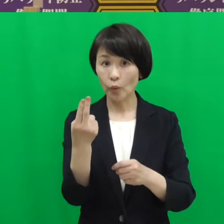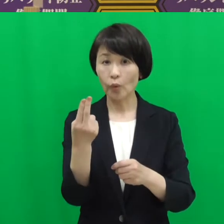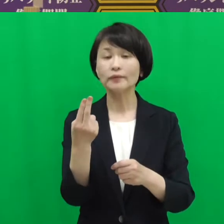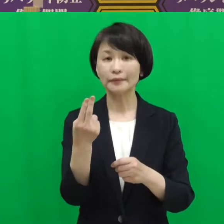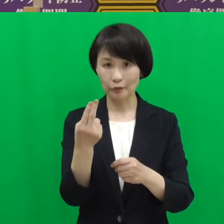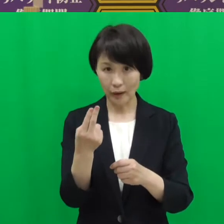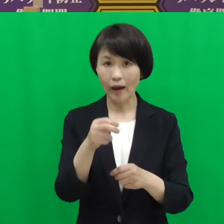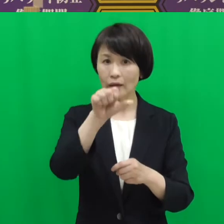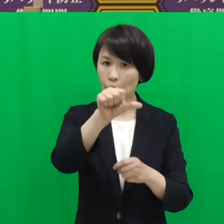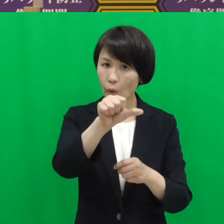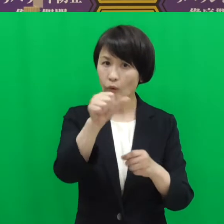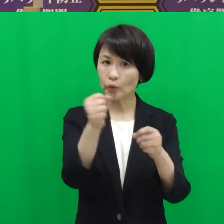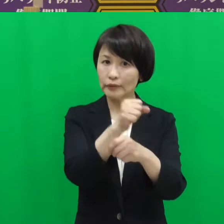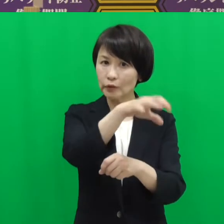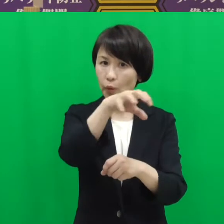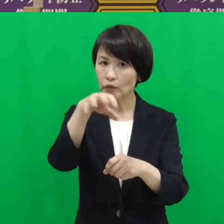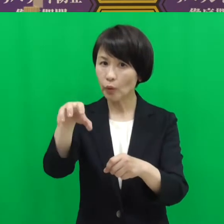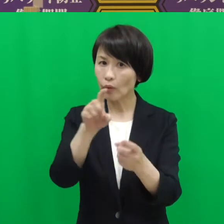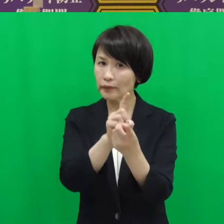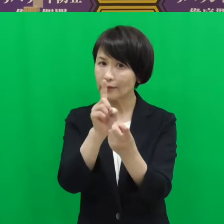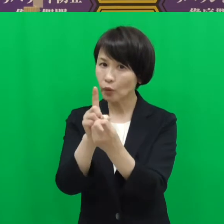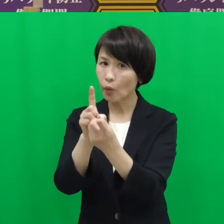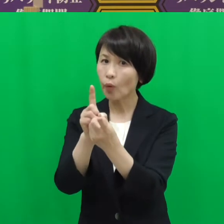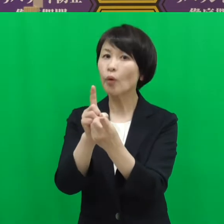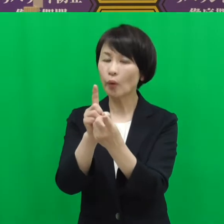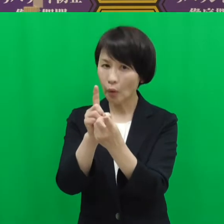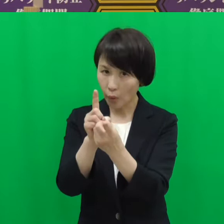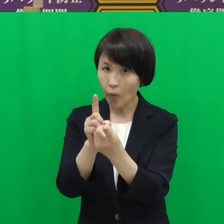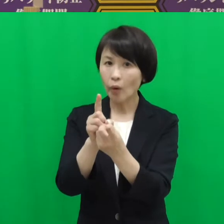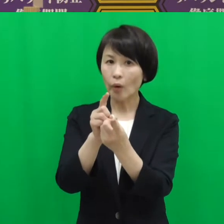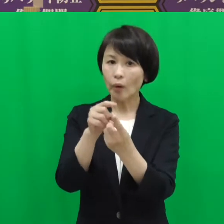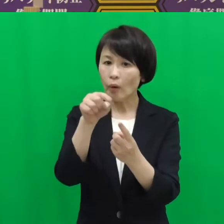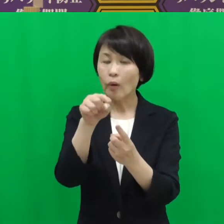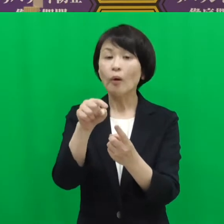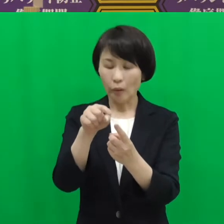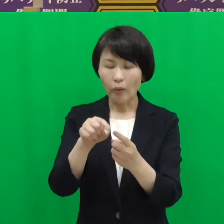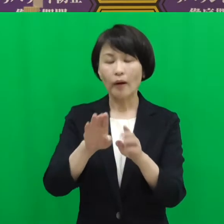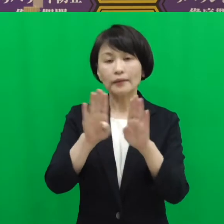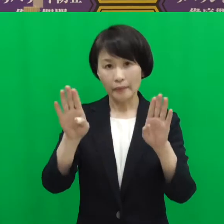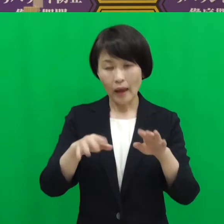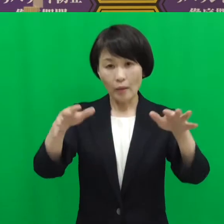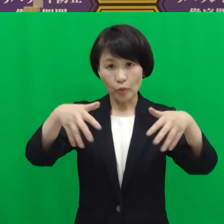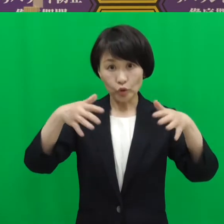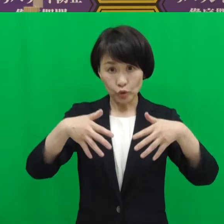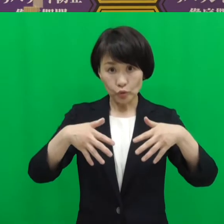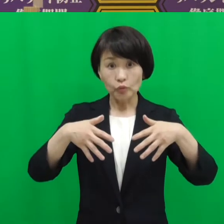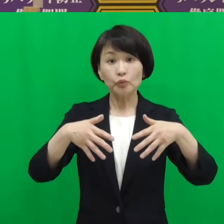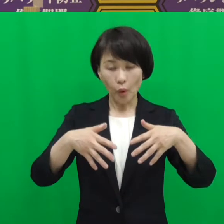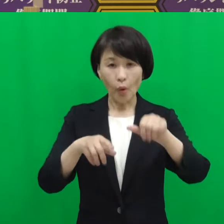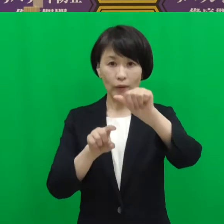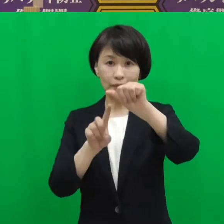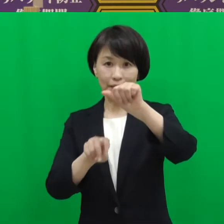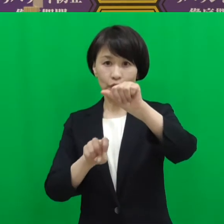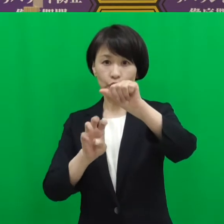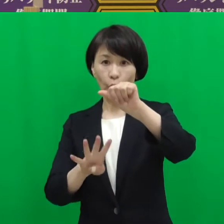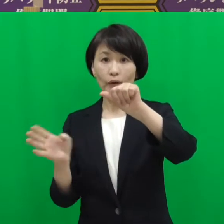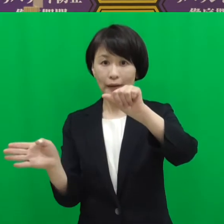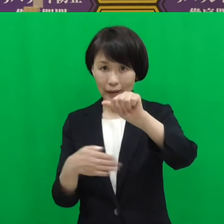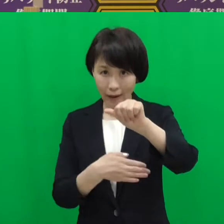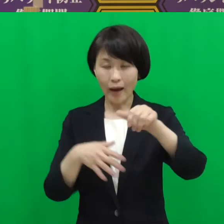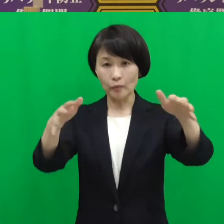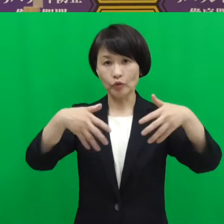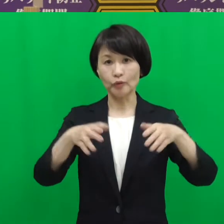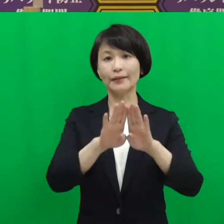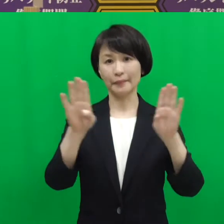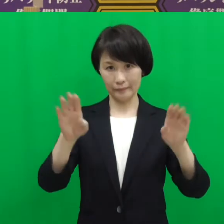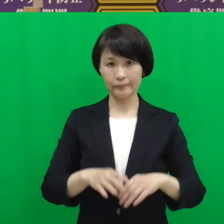程度の事業者を対象に導入支援を行うこととしており、本日より募集を開始いたしましたのでお知らせいたします。募